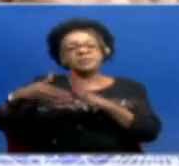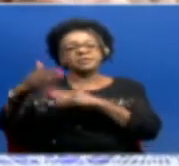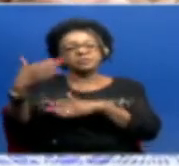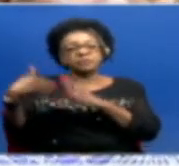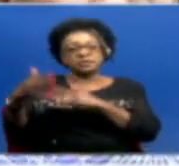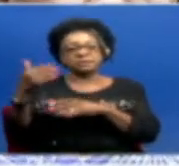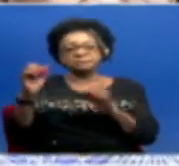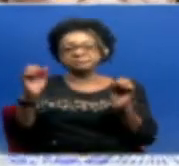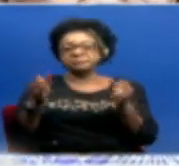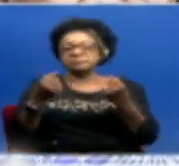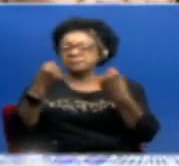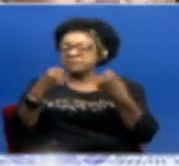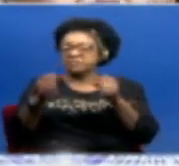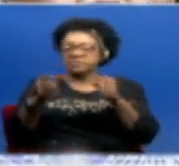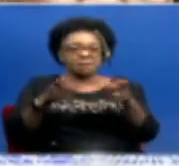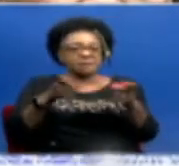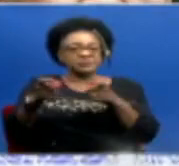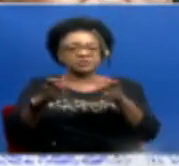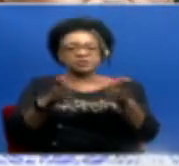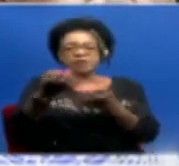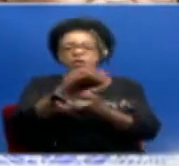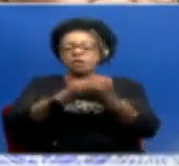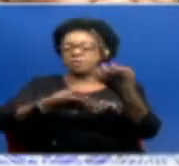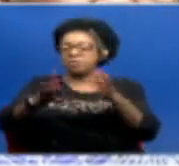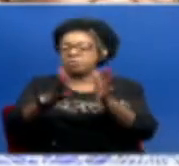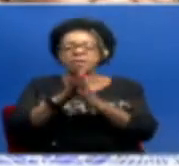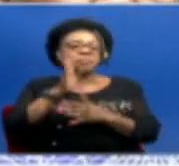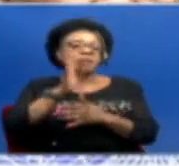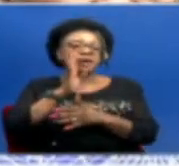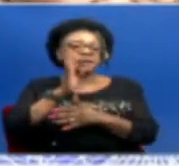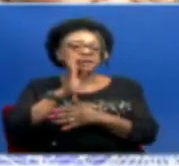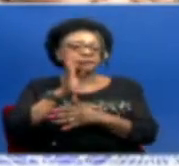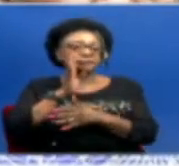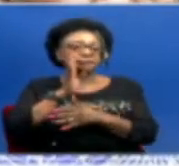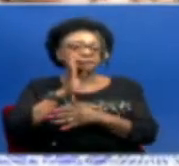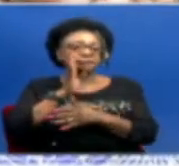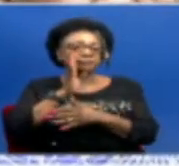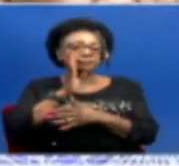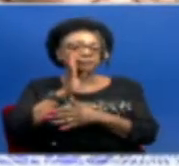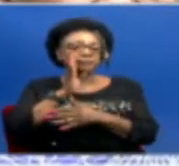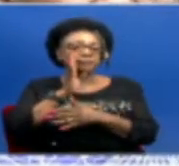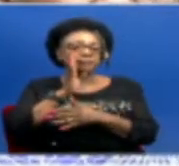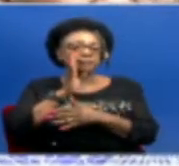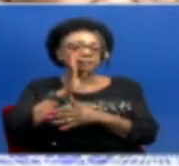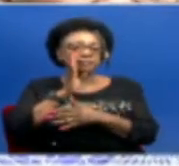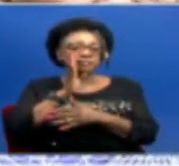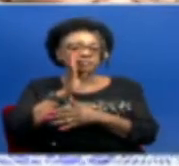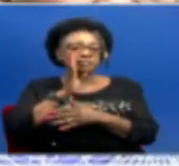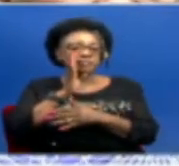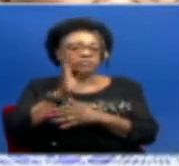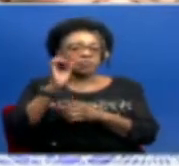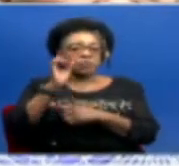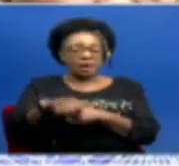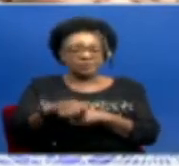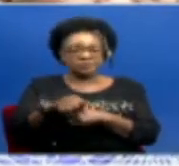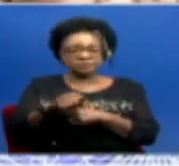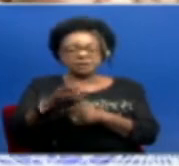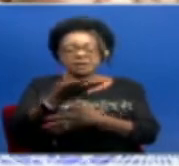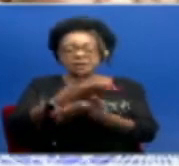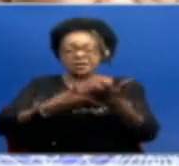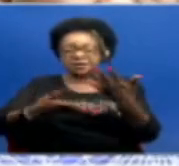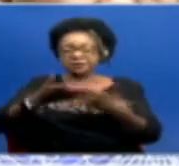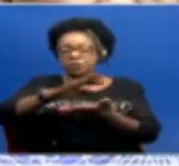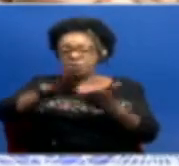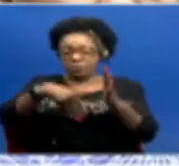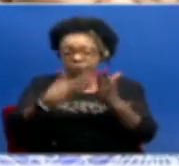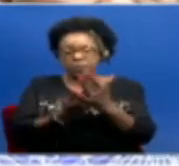cannot manage the economy with propaganda. In fact, you can engage in all the